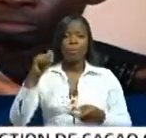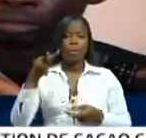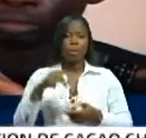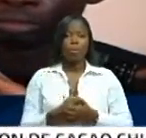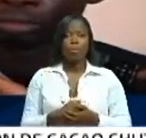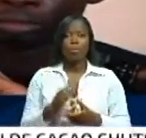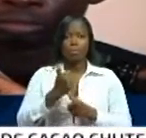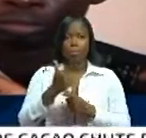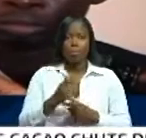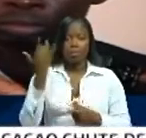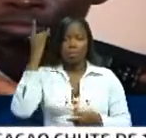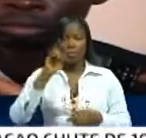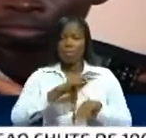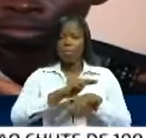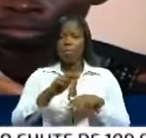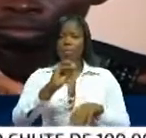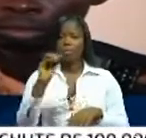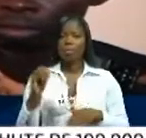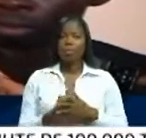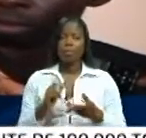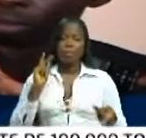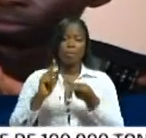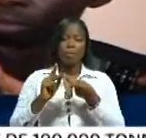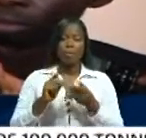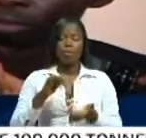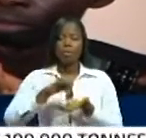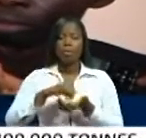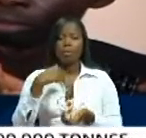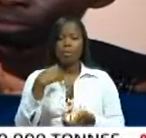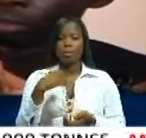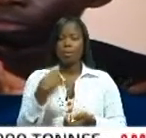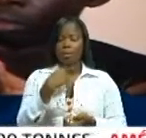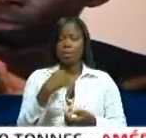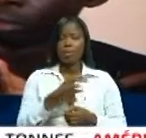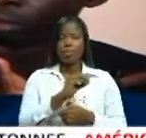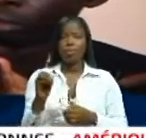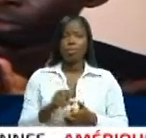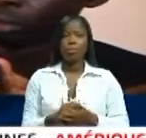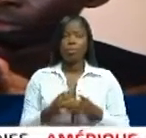n'est ce pas une honte a ensuite n'est ce pas que c'est effectivement c'est qu'ils ont promis n'est ce pas